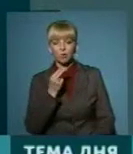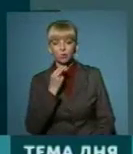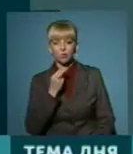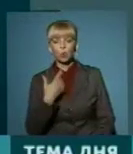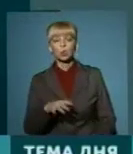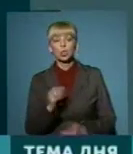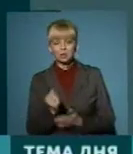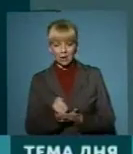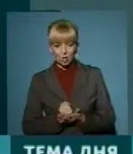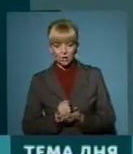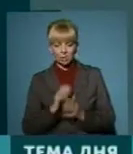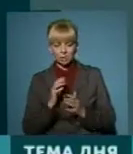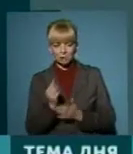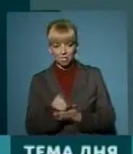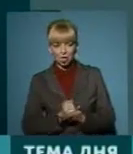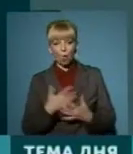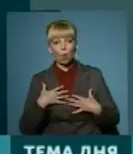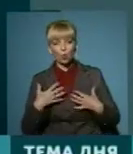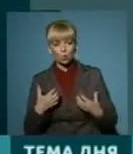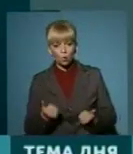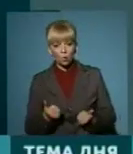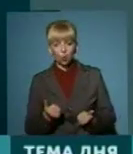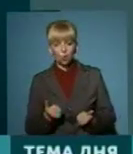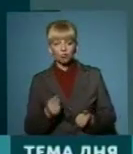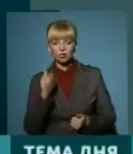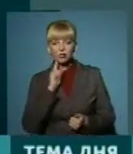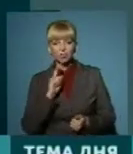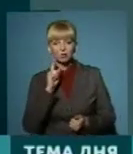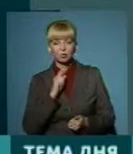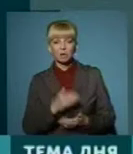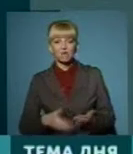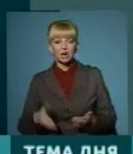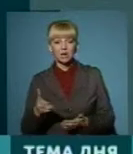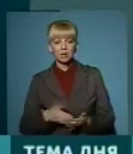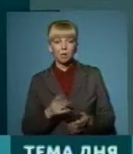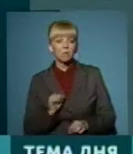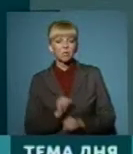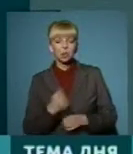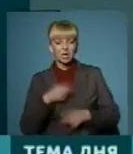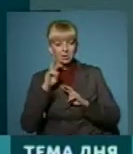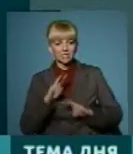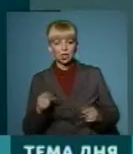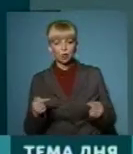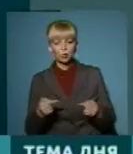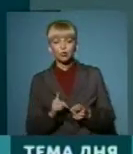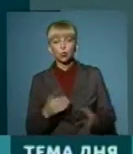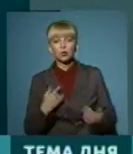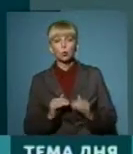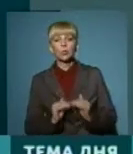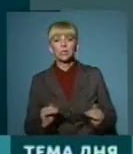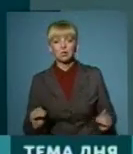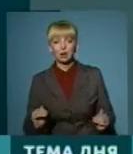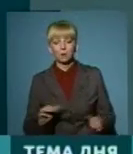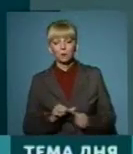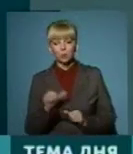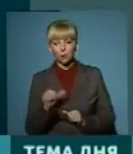сказав, збереглося, а ось оздоровлення поки що тимчасово відмінено чи призупинено, я не знаю точно. Це, що стосується дітей,